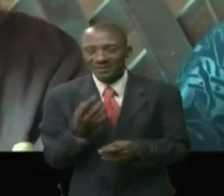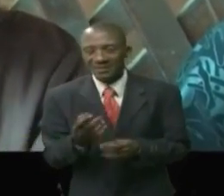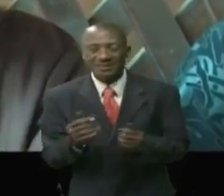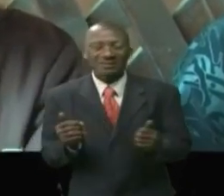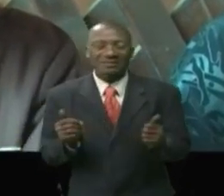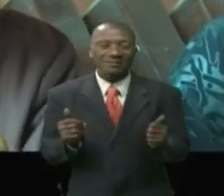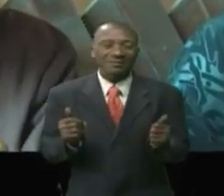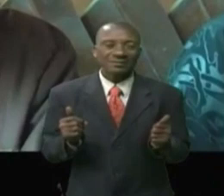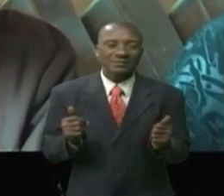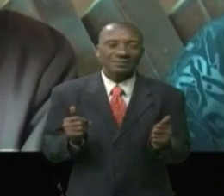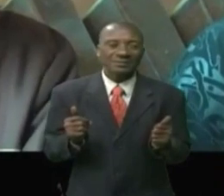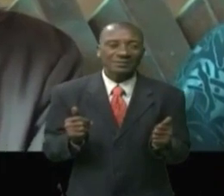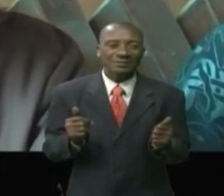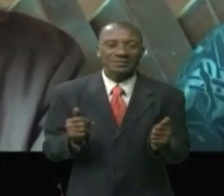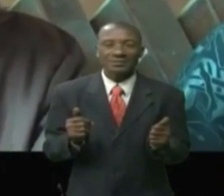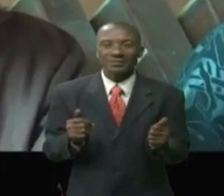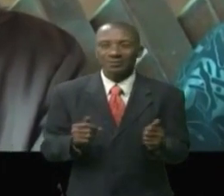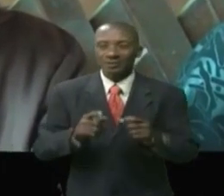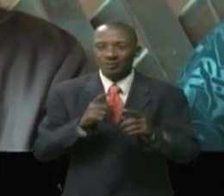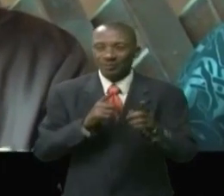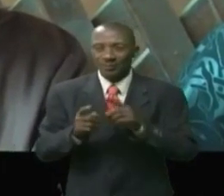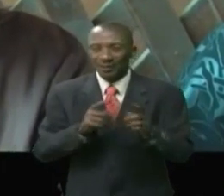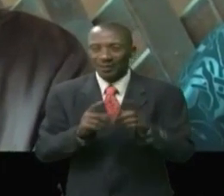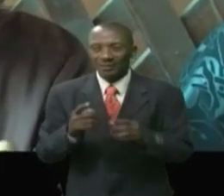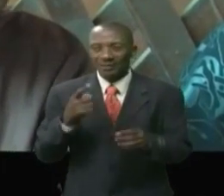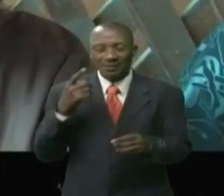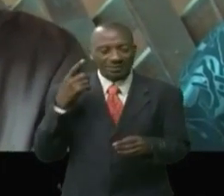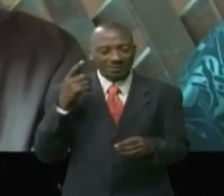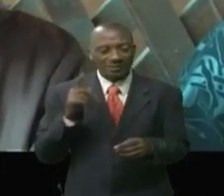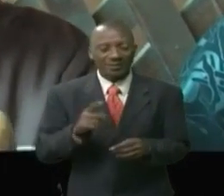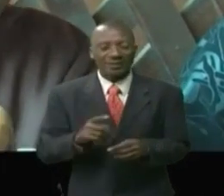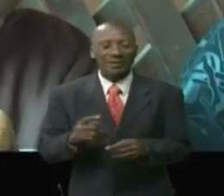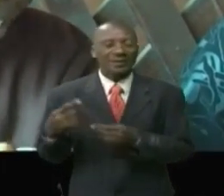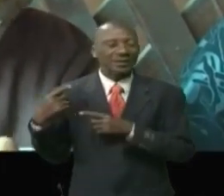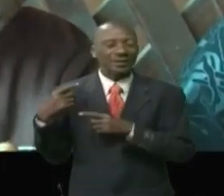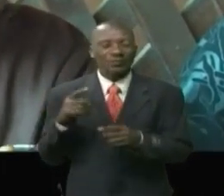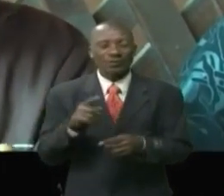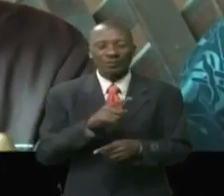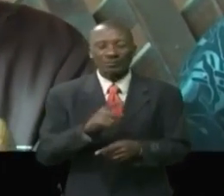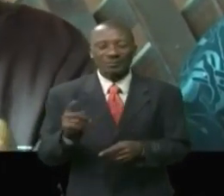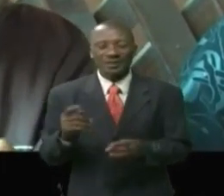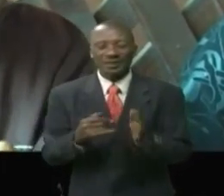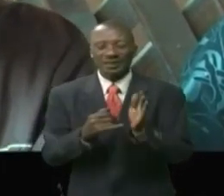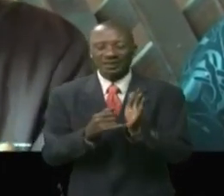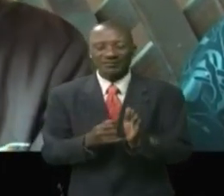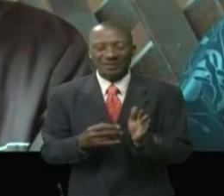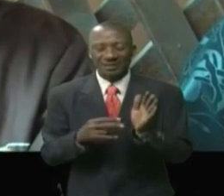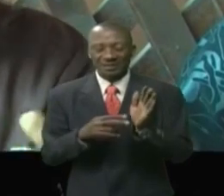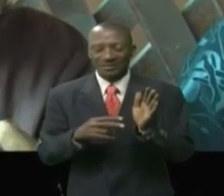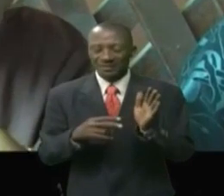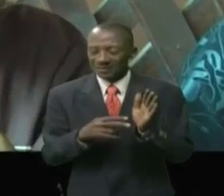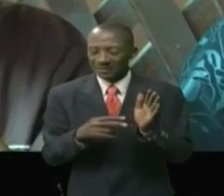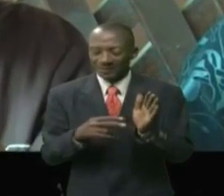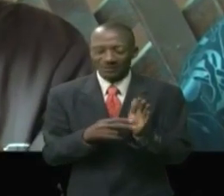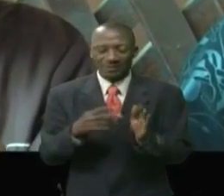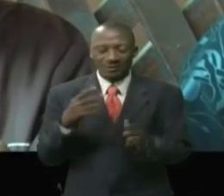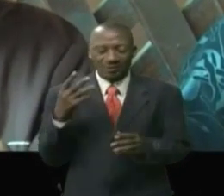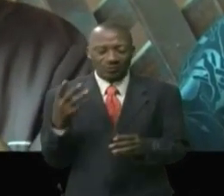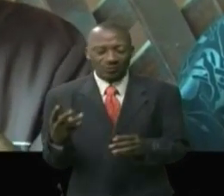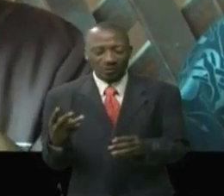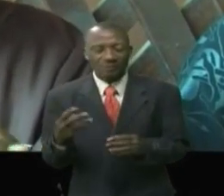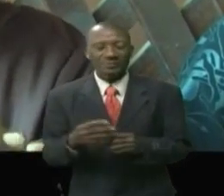en 1913 jusqu'en 1962 cette ancienne configuration